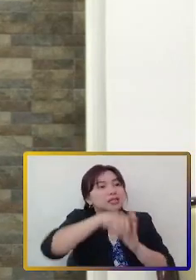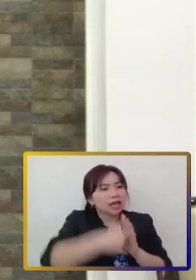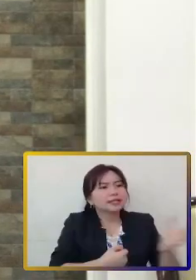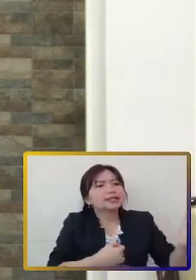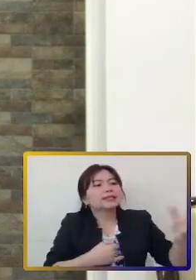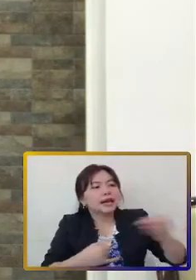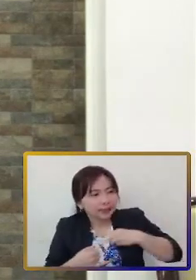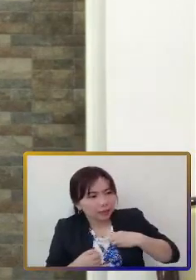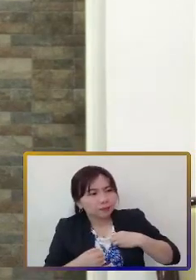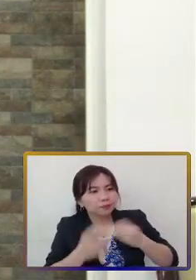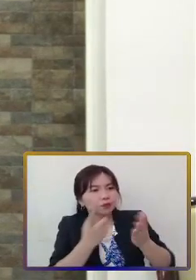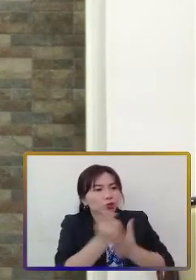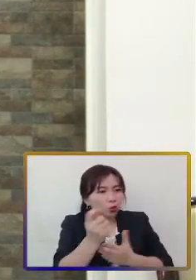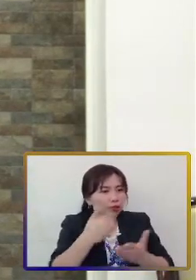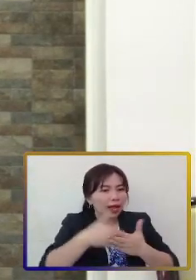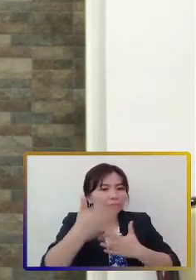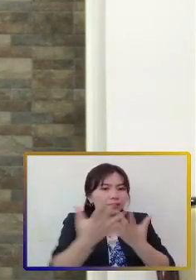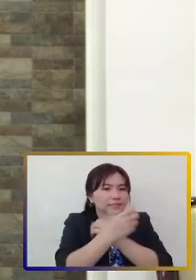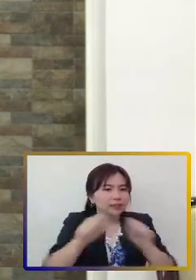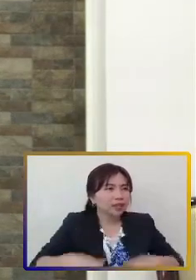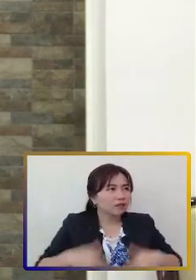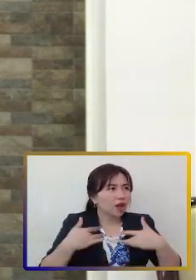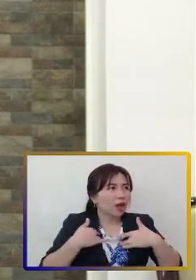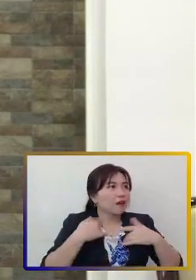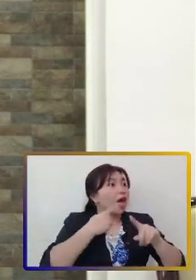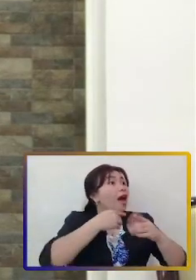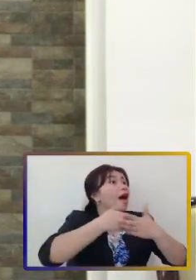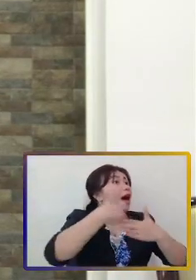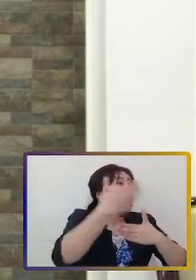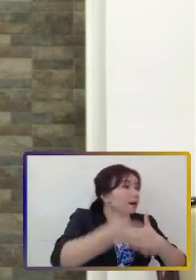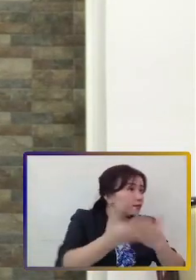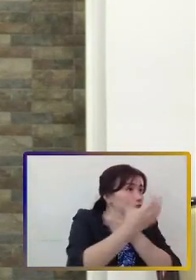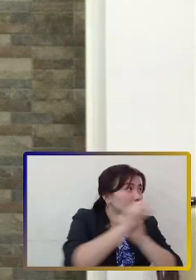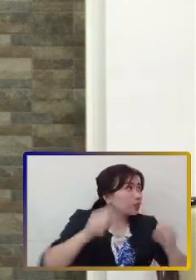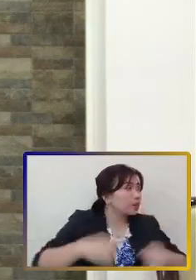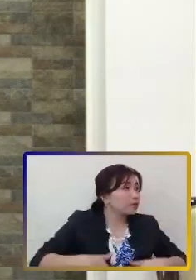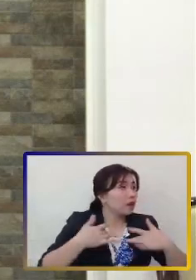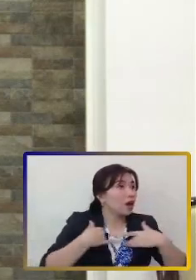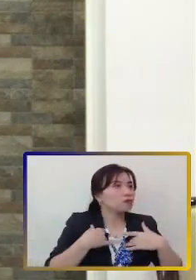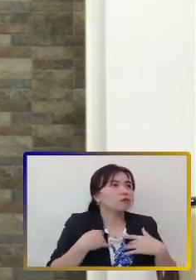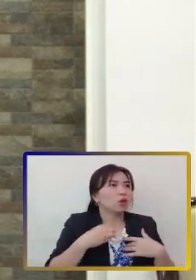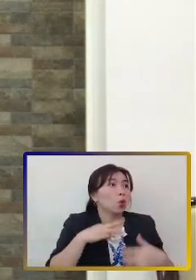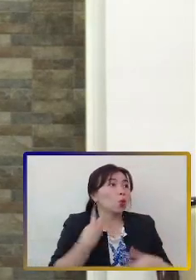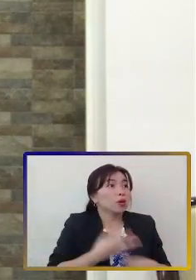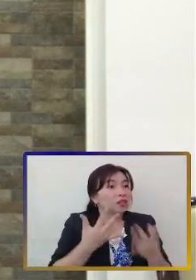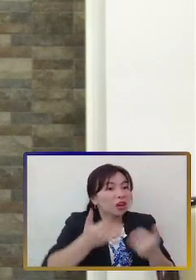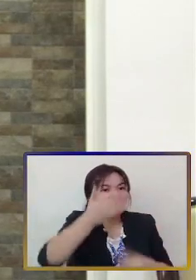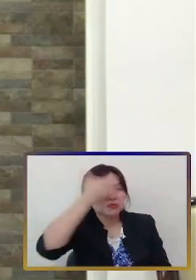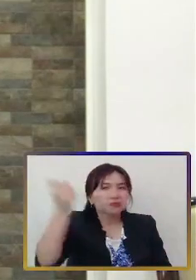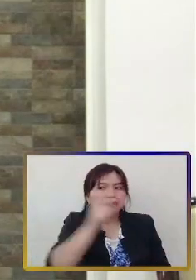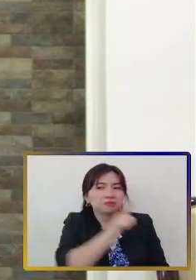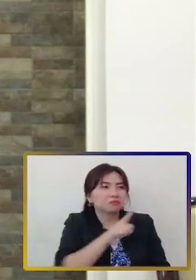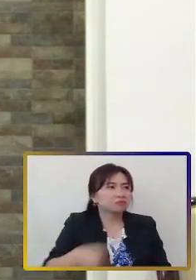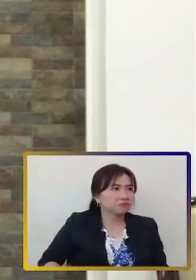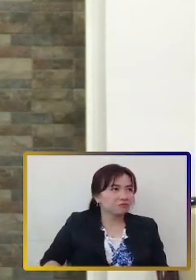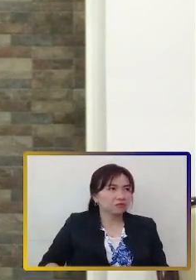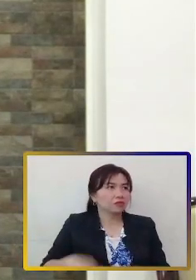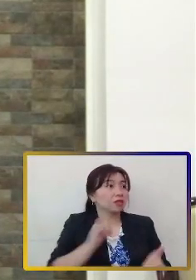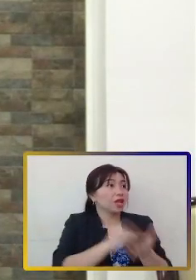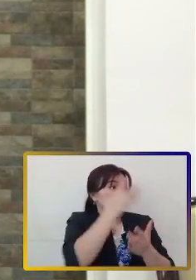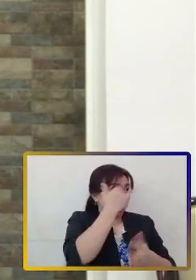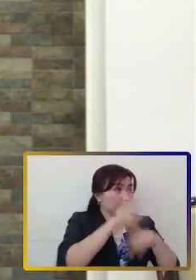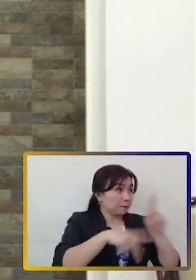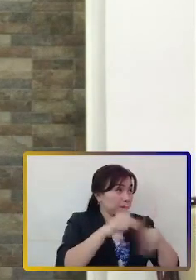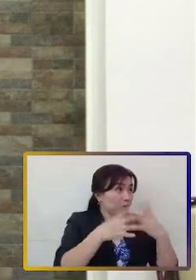but after Salvation wala na si lord kaya ng kaya lang ng tao tanggapin si jesus christ bilang tagapagligtas